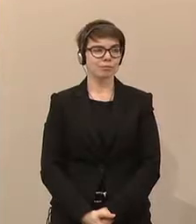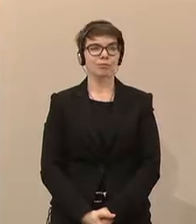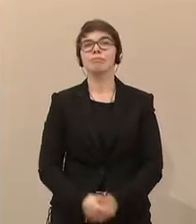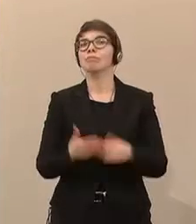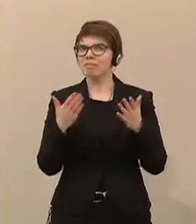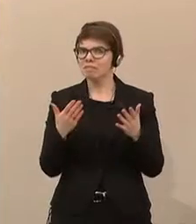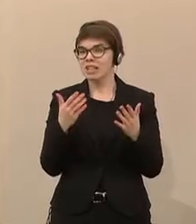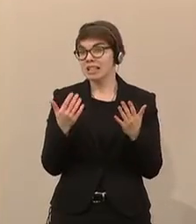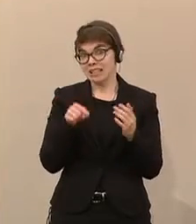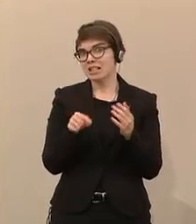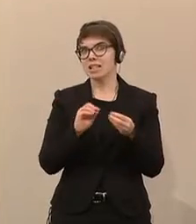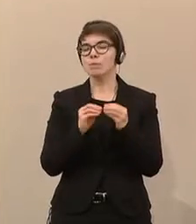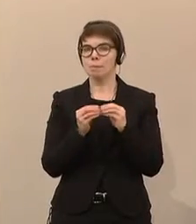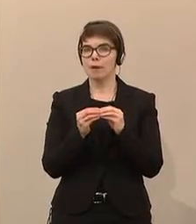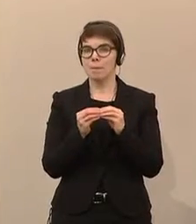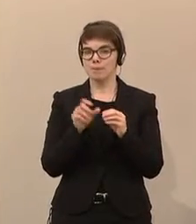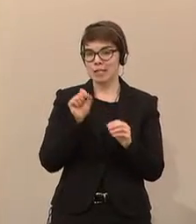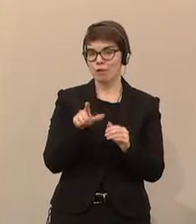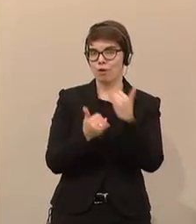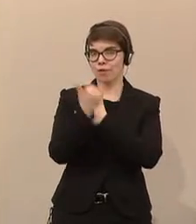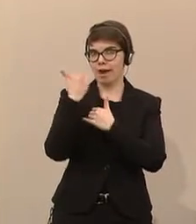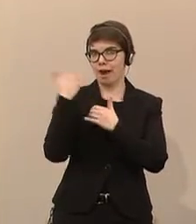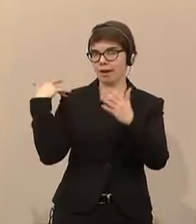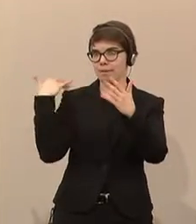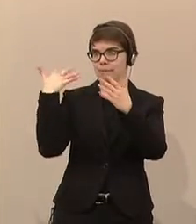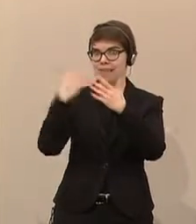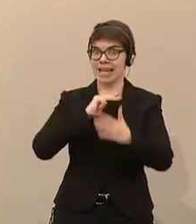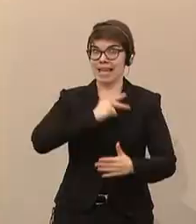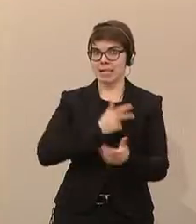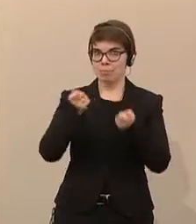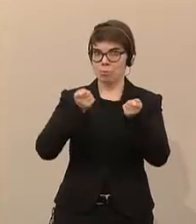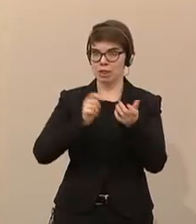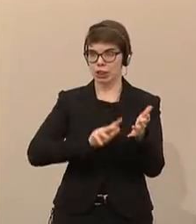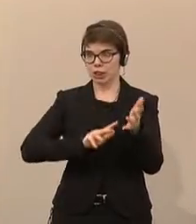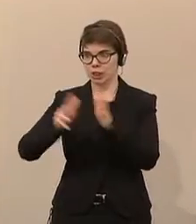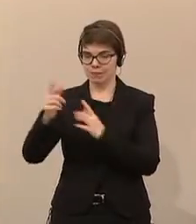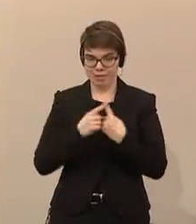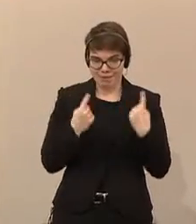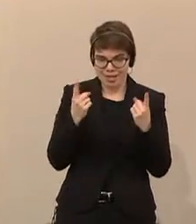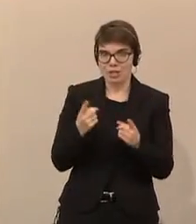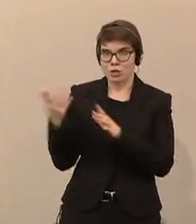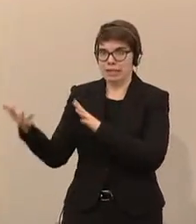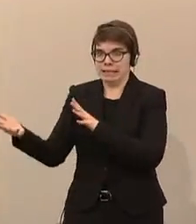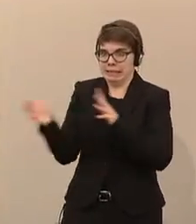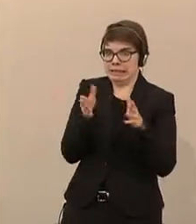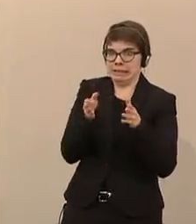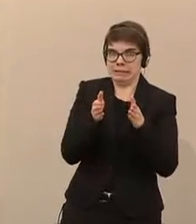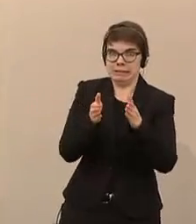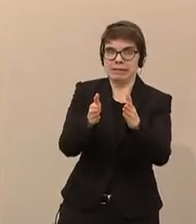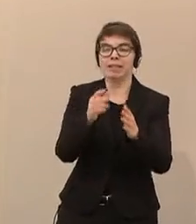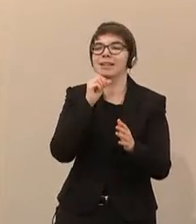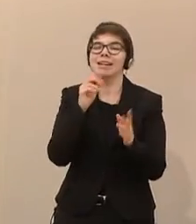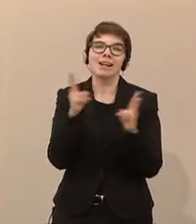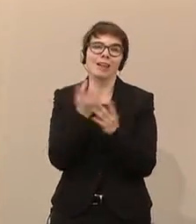Da haben wir halt das Problem, dass wir 12 Jahre SPÖ-Politik wieder gut machen müssen in diesem Bereich. Und da ist es halt nicht so einfach, von heute auf